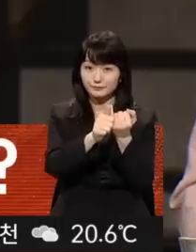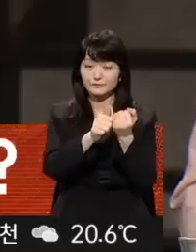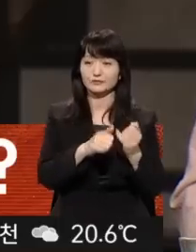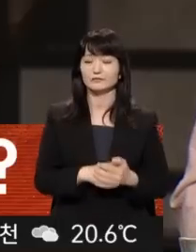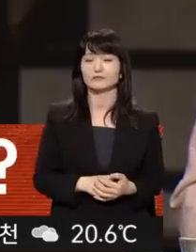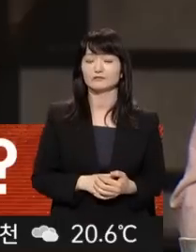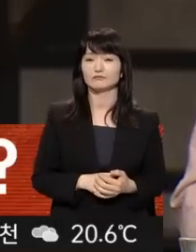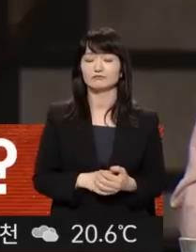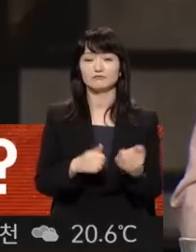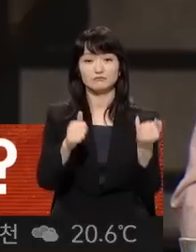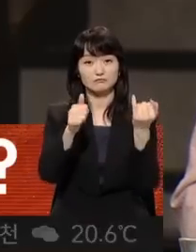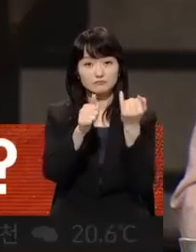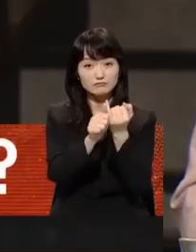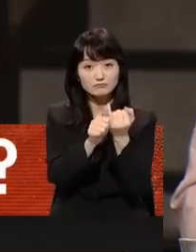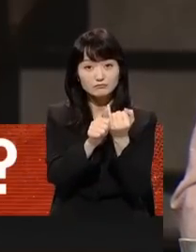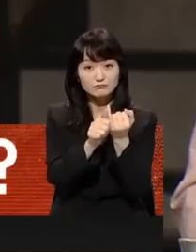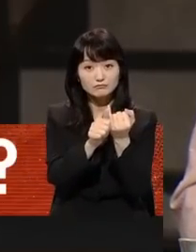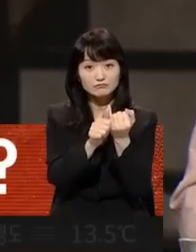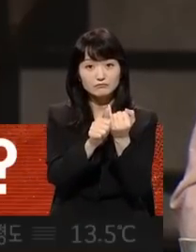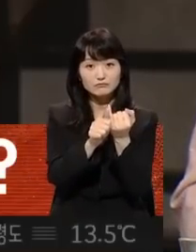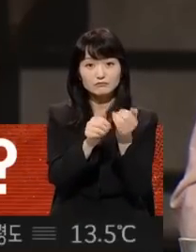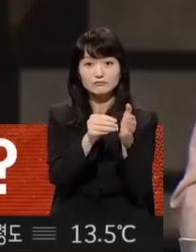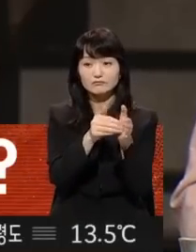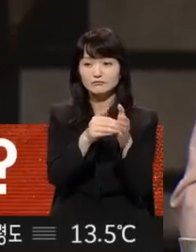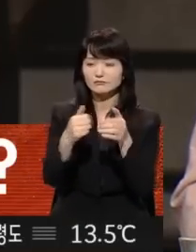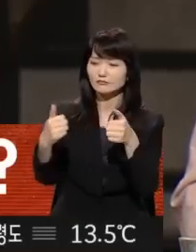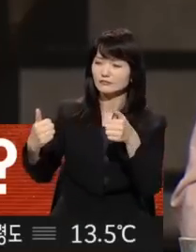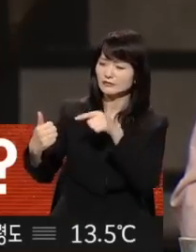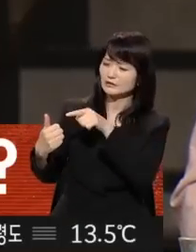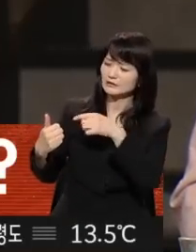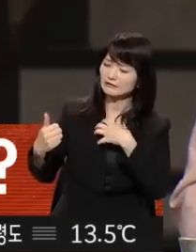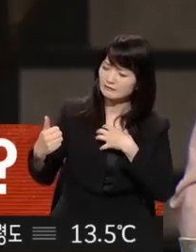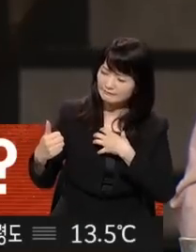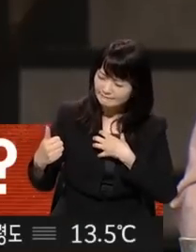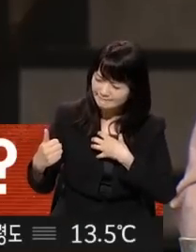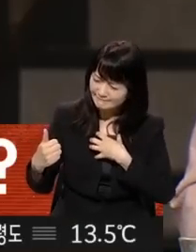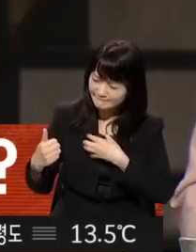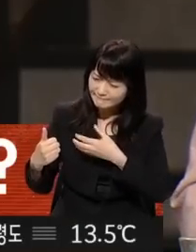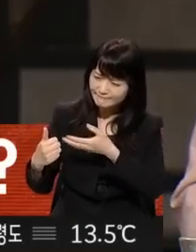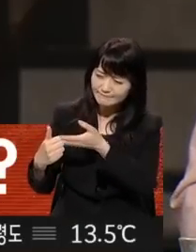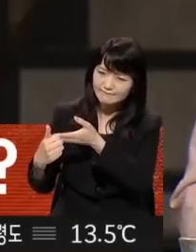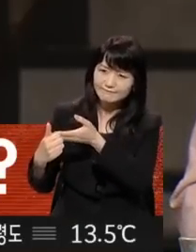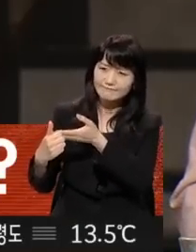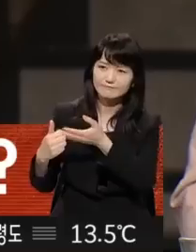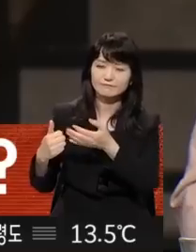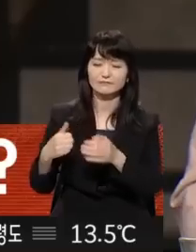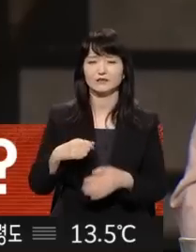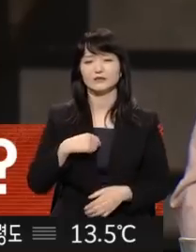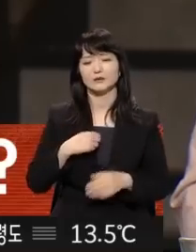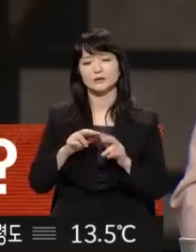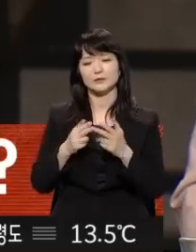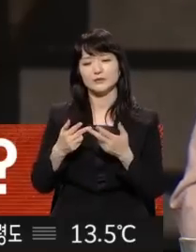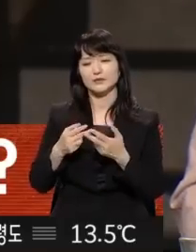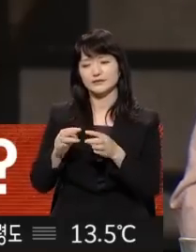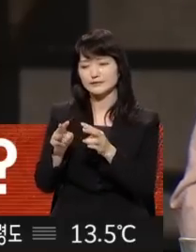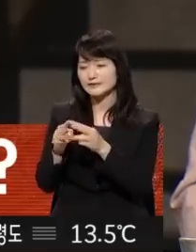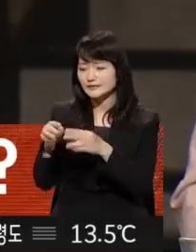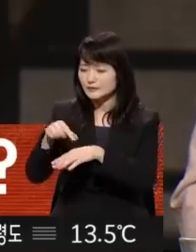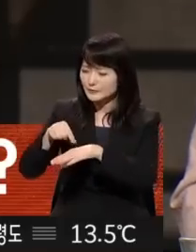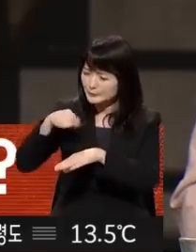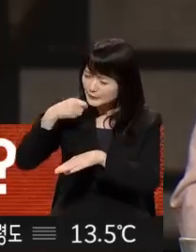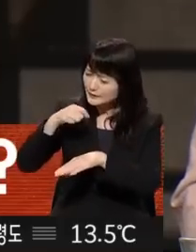사실 뭐 결혼을 갖다가 뭐 했는데 그 상대가 너무 괴로워하는 거죠 그래서 본인은 이제 삼겹살 한번 먹고 싶은데 안